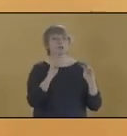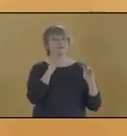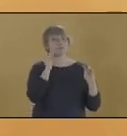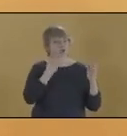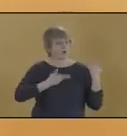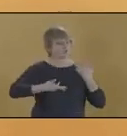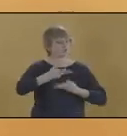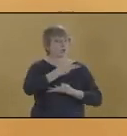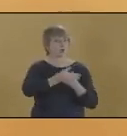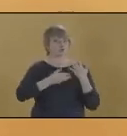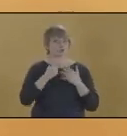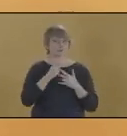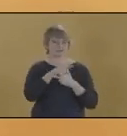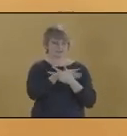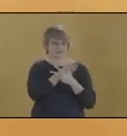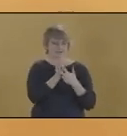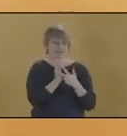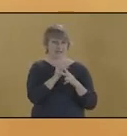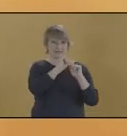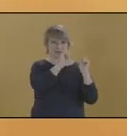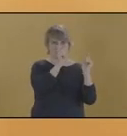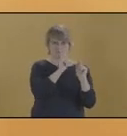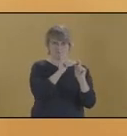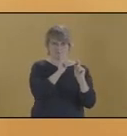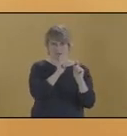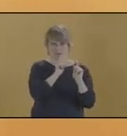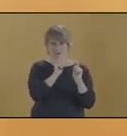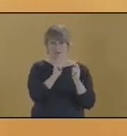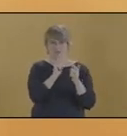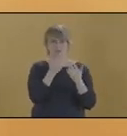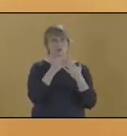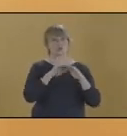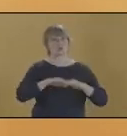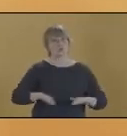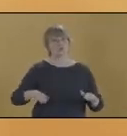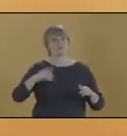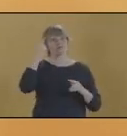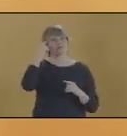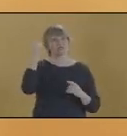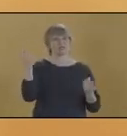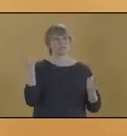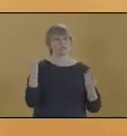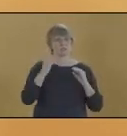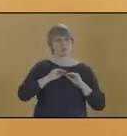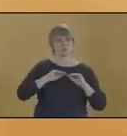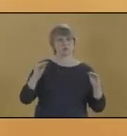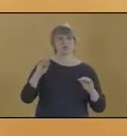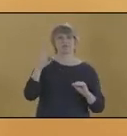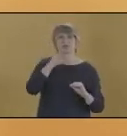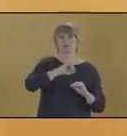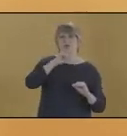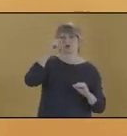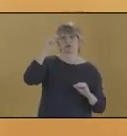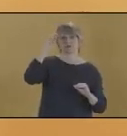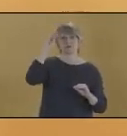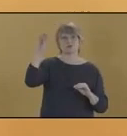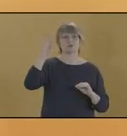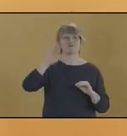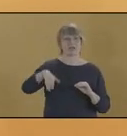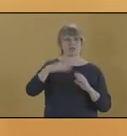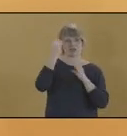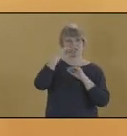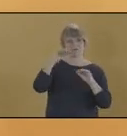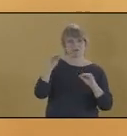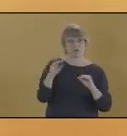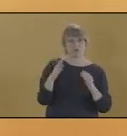das machen wir mit drei verschiedenen Themen. Also erstmal geht es darum, so das Grundwissen zu vermitteln über Verschwörungstheorien und Falschinformationen,